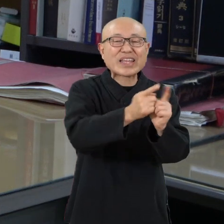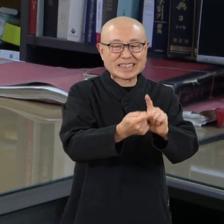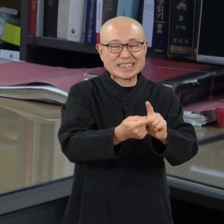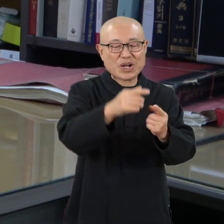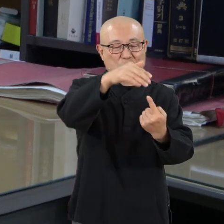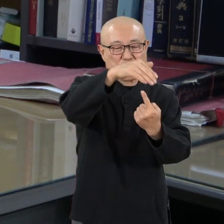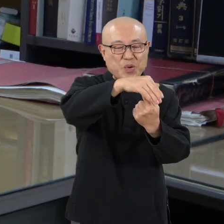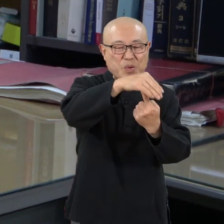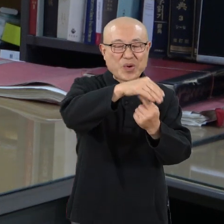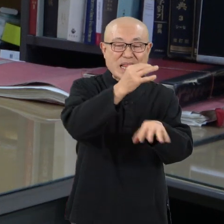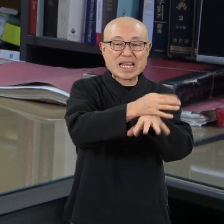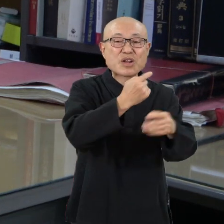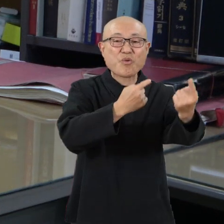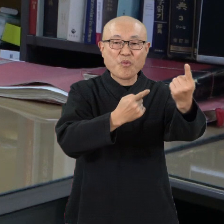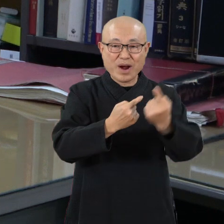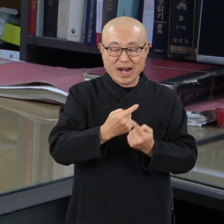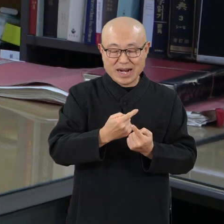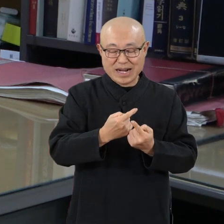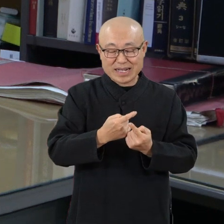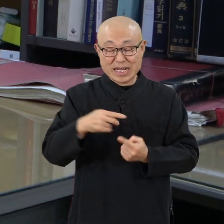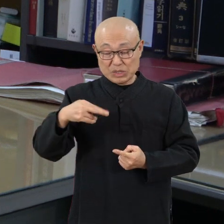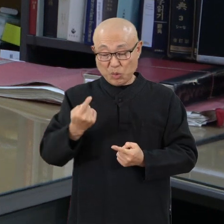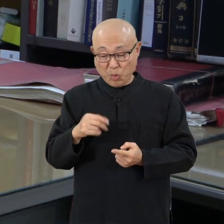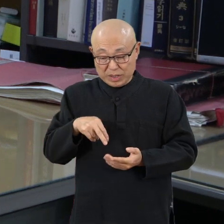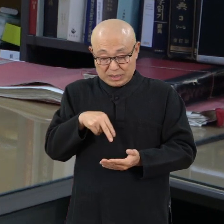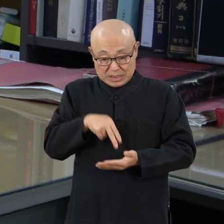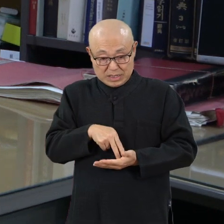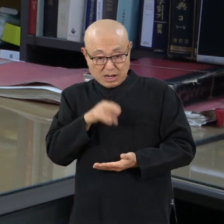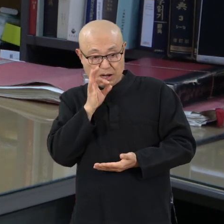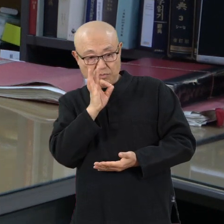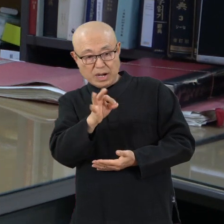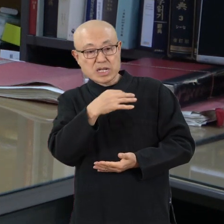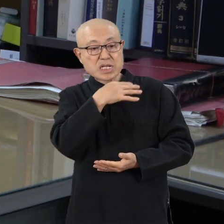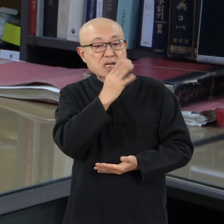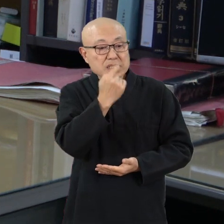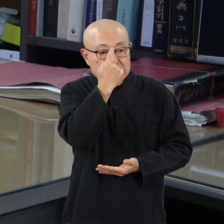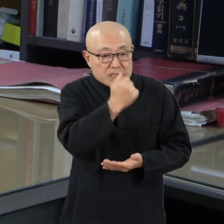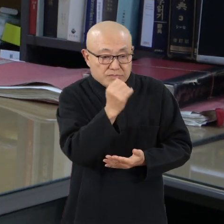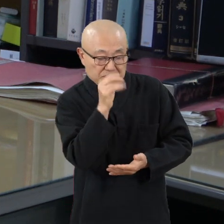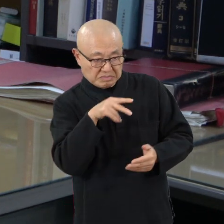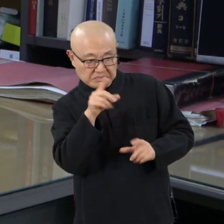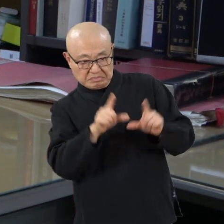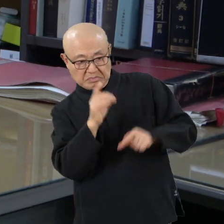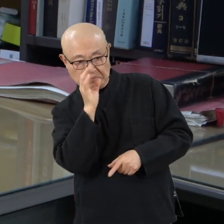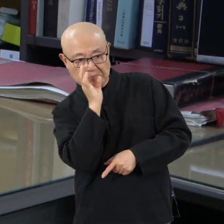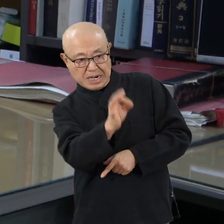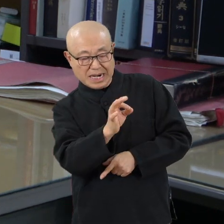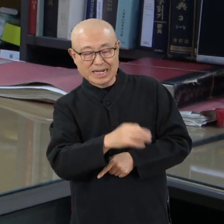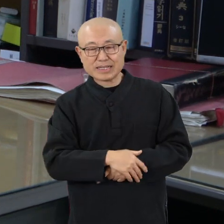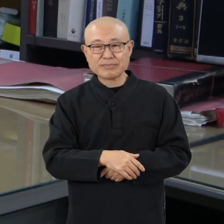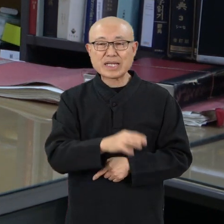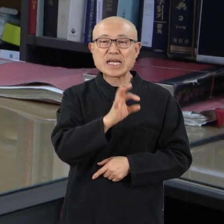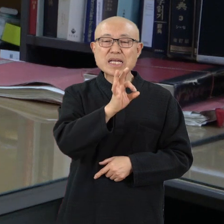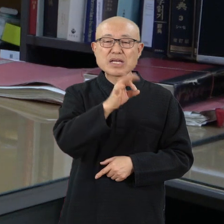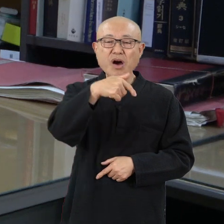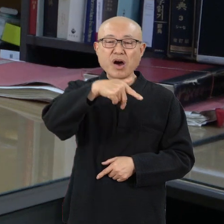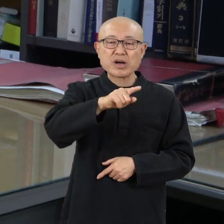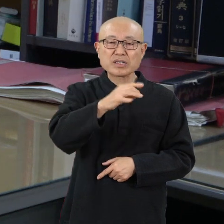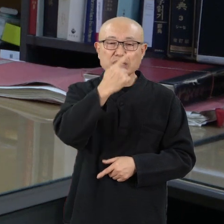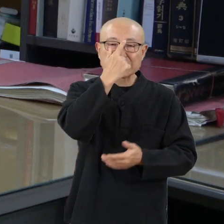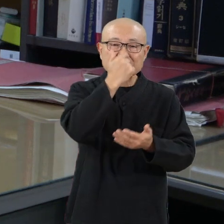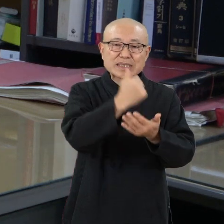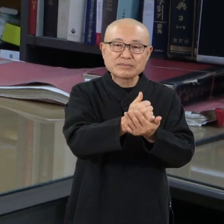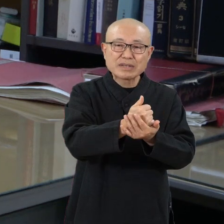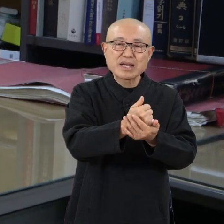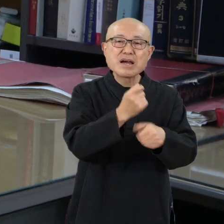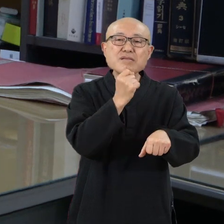오셨는데, 젊은 도원선사가 이렇게 그 노승에 하시는 걸 바라보고 있는 것이죠. 근데 이 여정선사는 그때